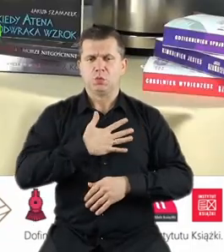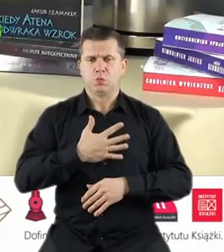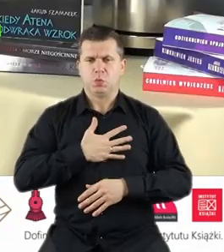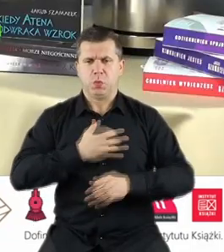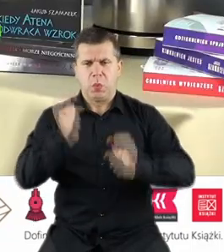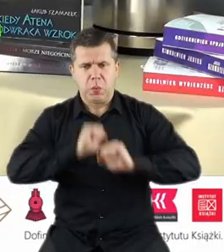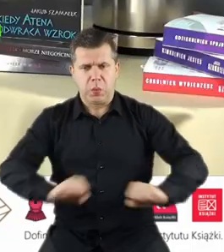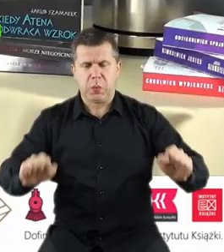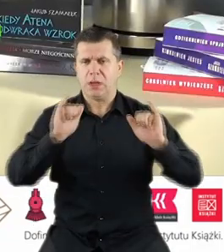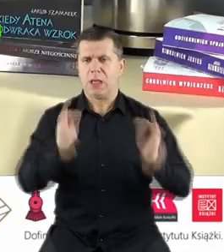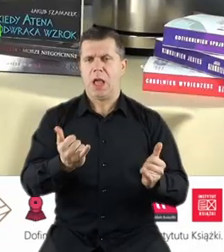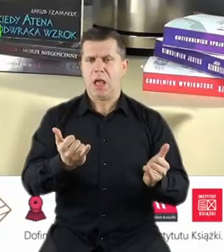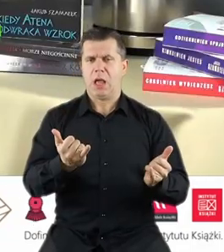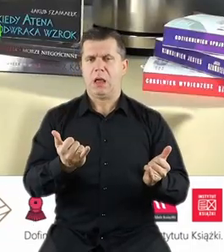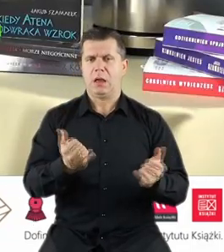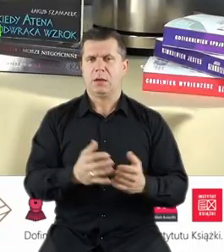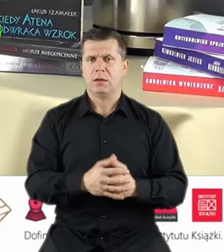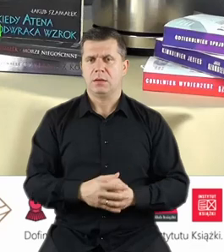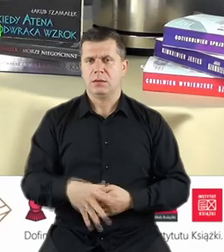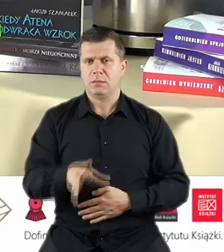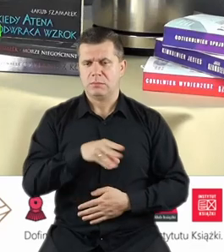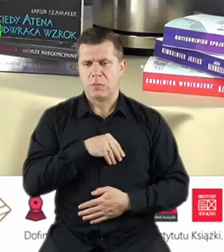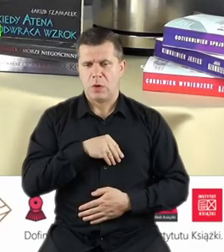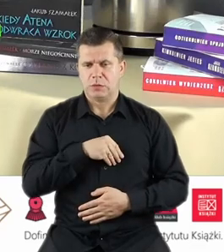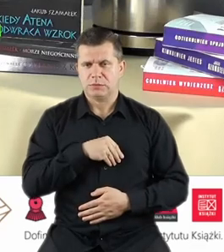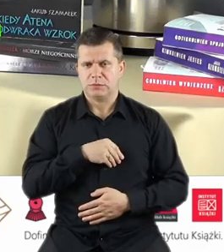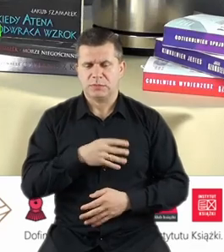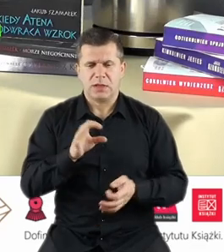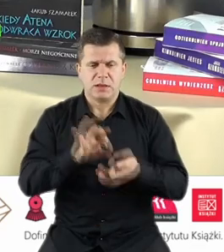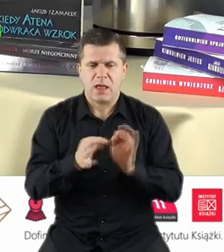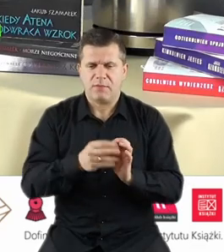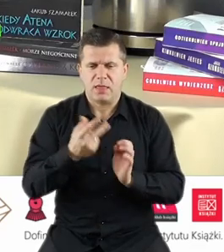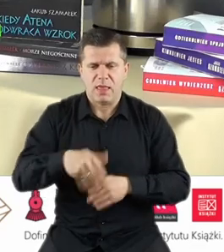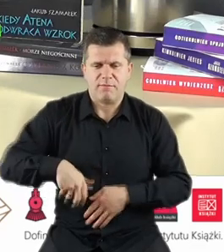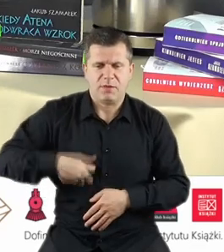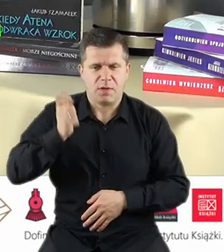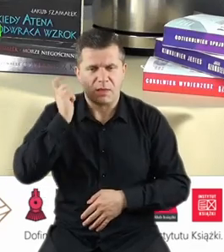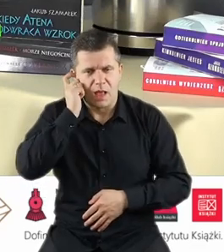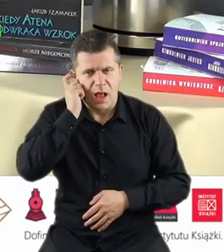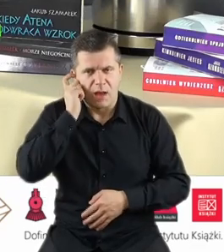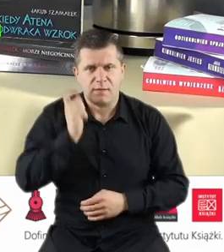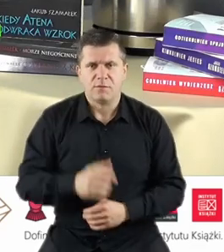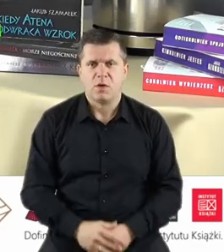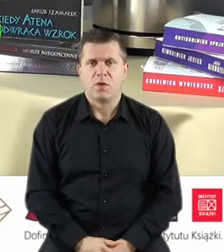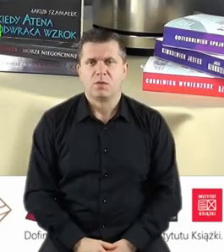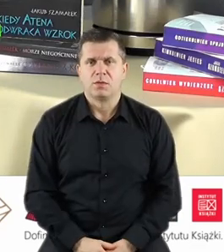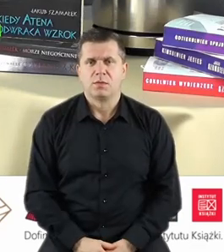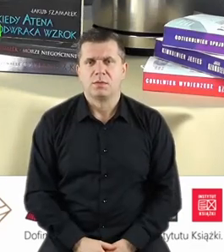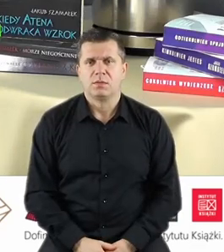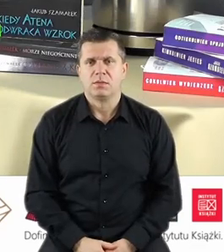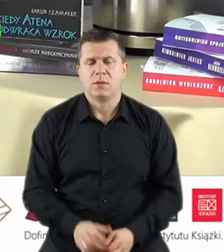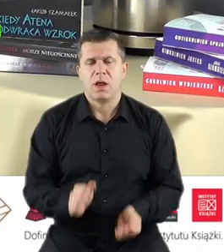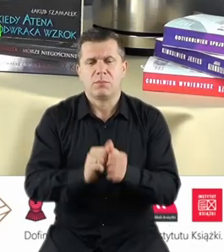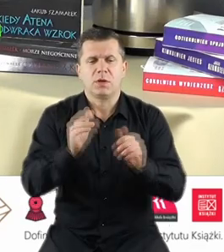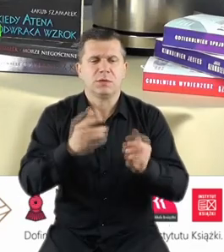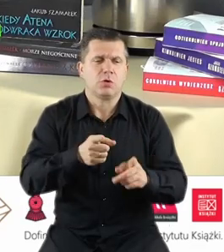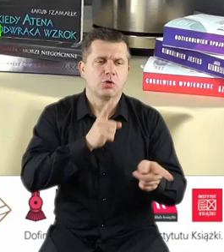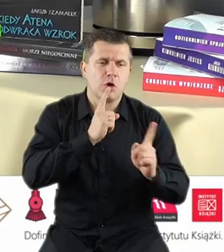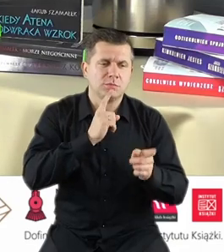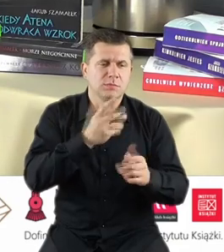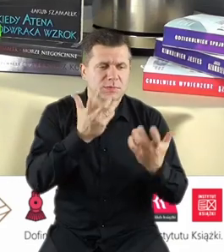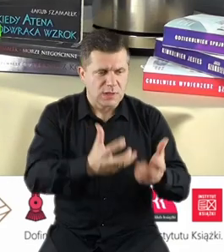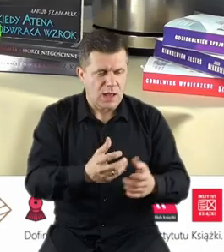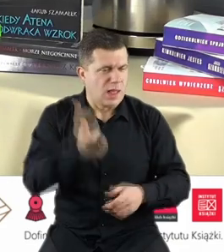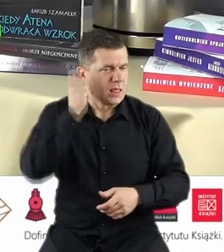uchronić, no można nigdy nie wyjmować telefonu albo zawsze odbywać rozmowy zostawiając telefon w pokoju A obok. To